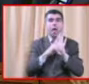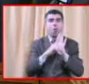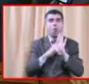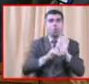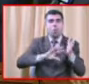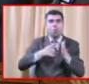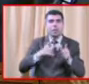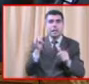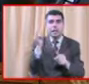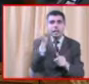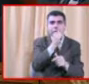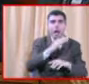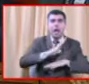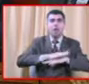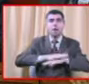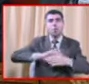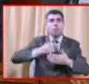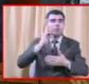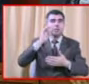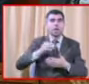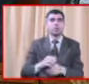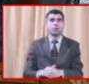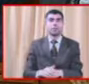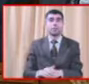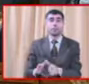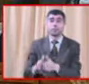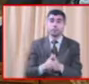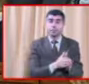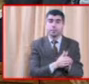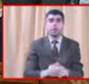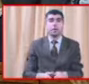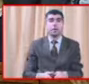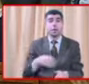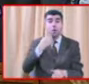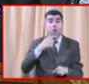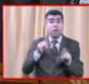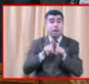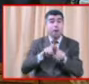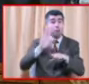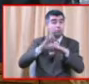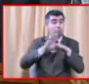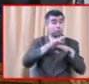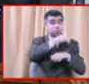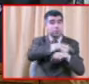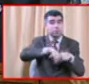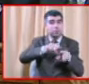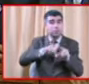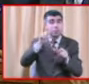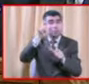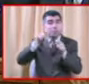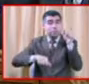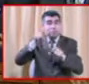بخصوص الأخلاقيات والأخلاق والأدب العامة. من هنا هذه دعوة لعموم المواطنين ودعوة